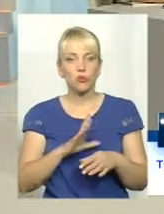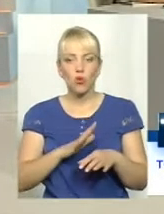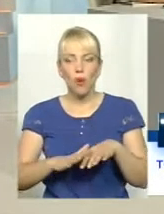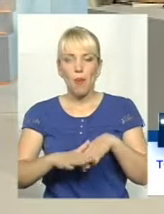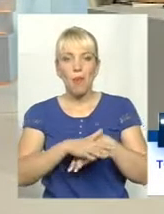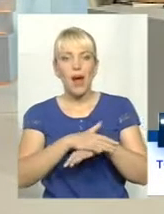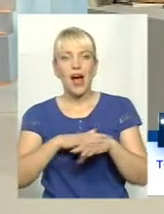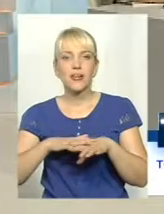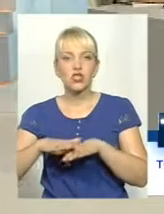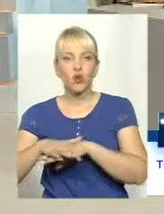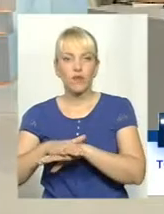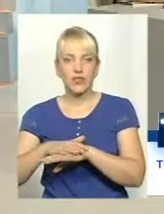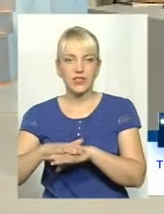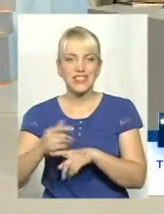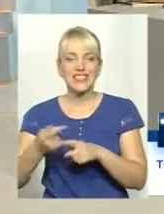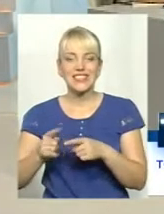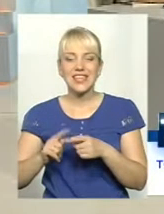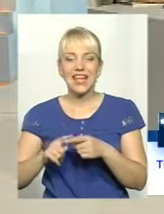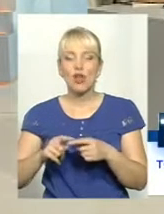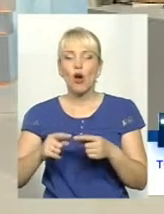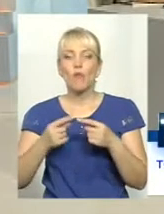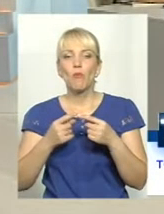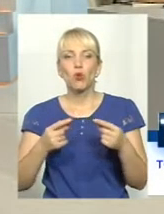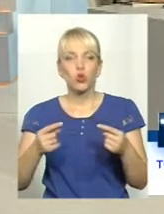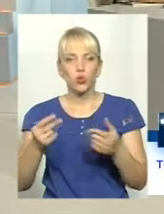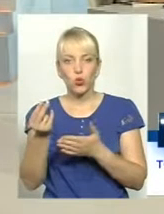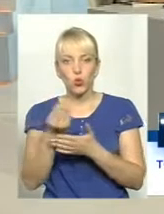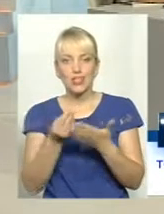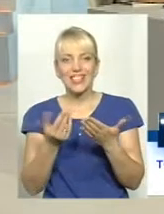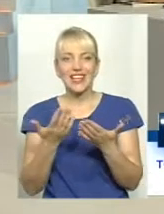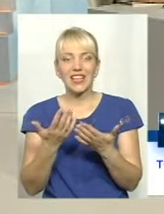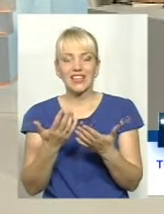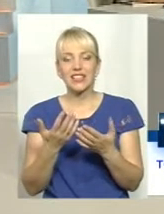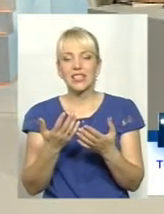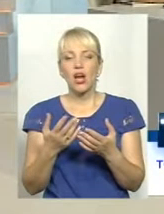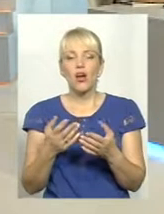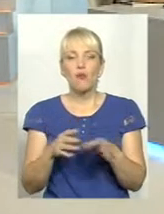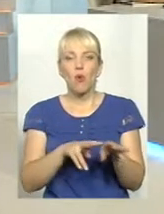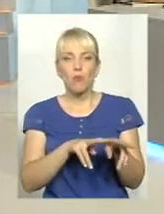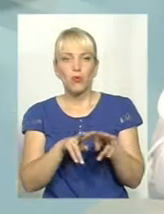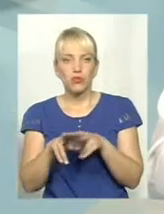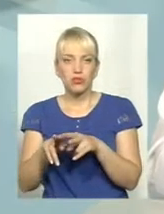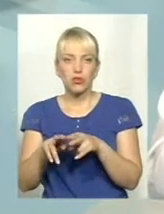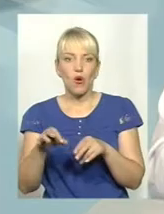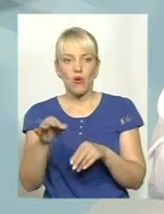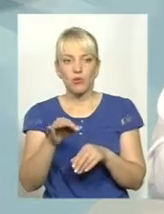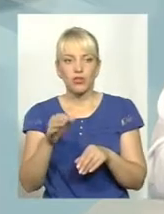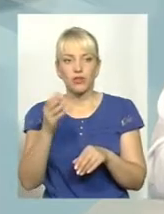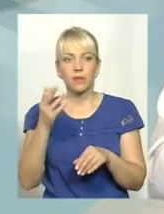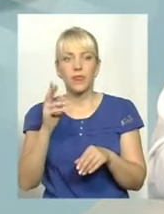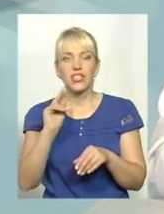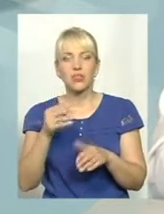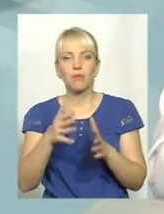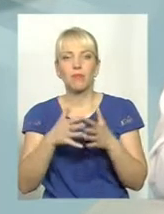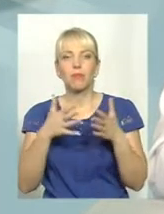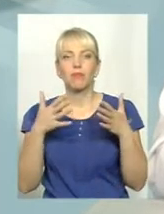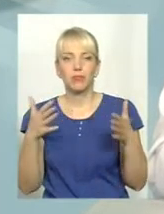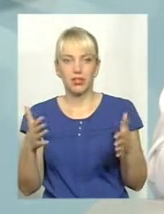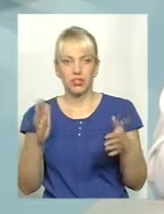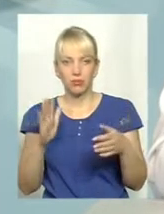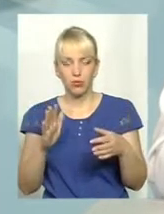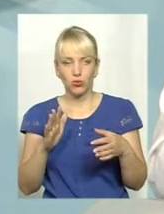було такого, що ми розробили бренд і забули, тобто це там розробить, наприклад, 100 людей, беремо умовно, у процесі розробки дуже